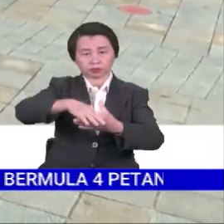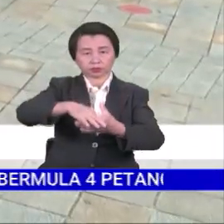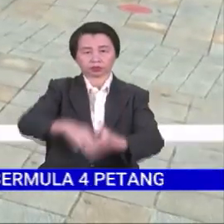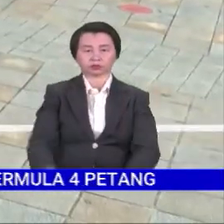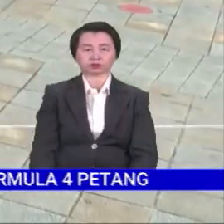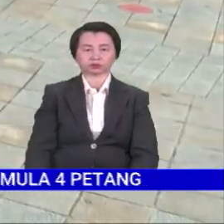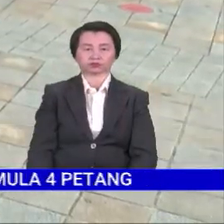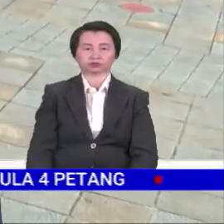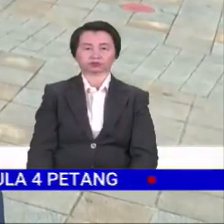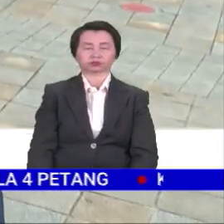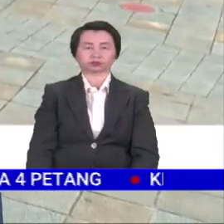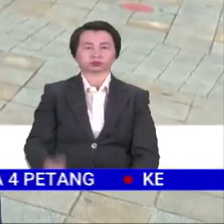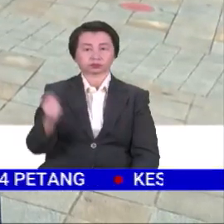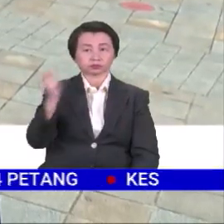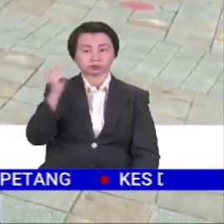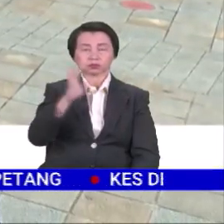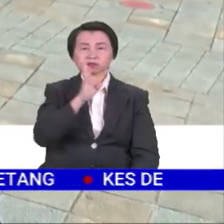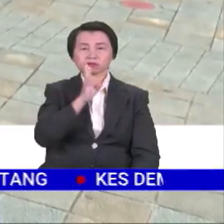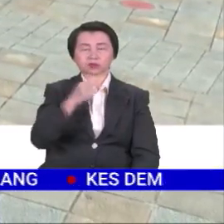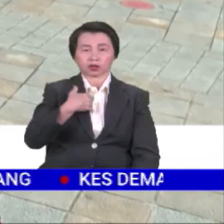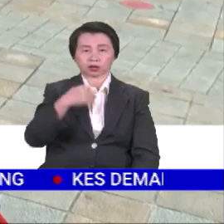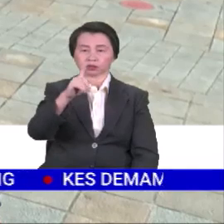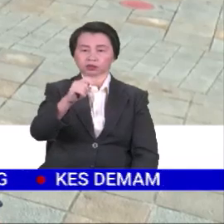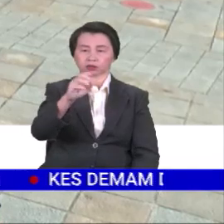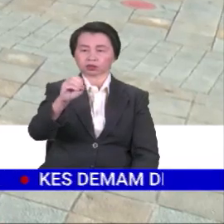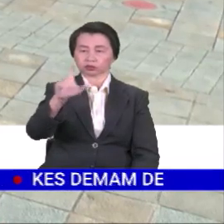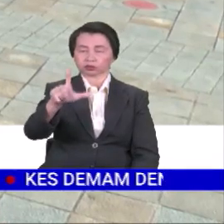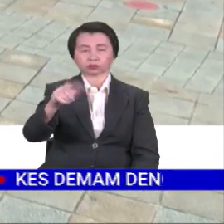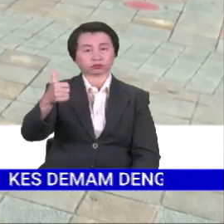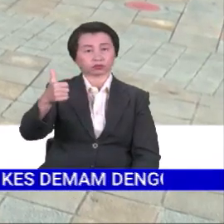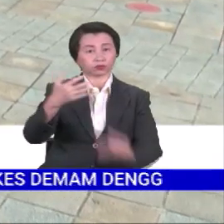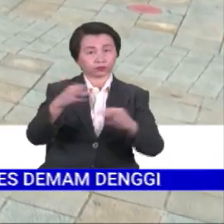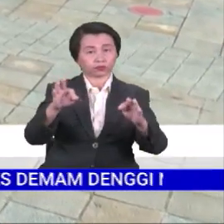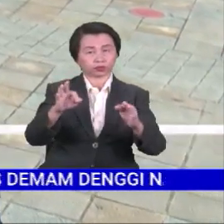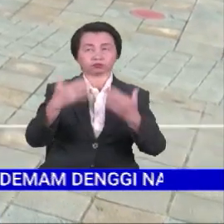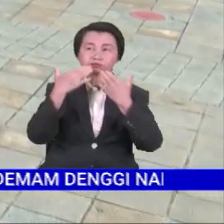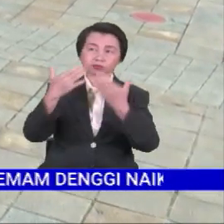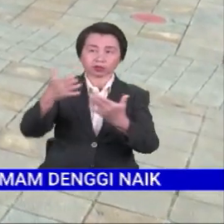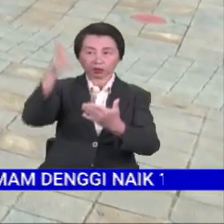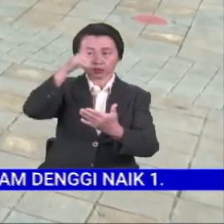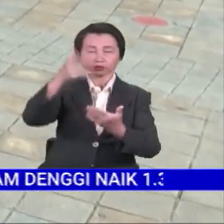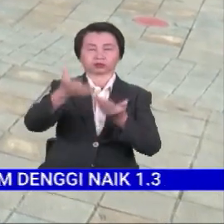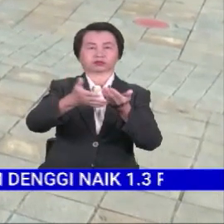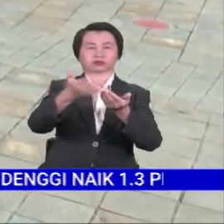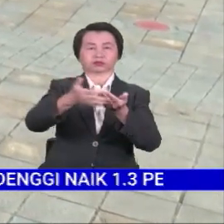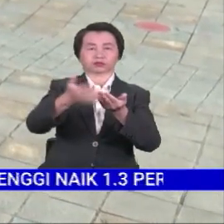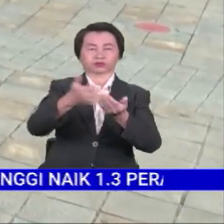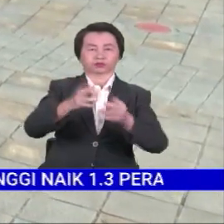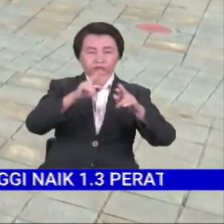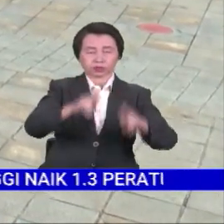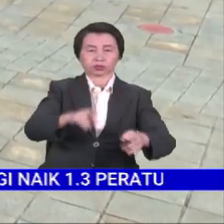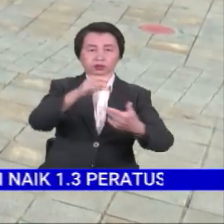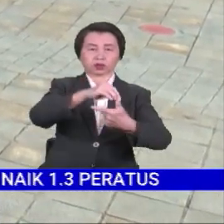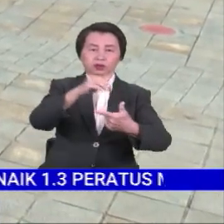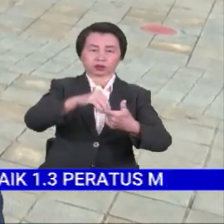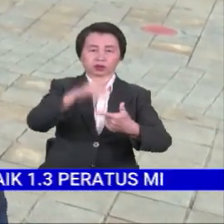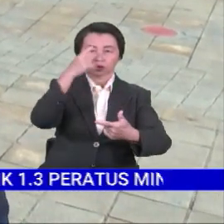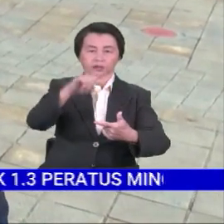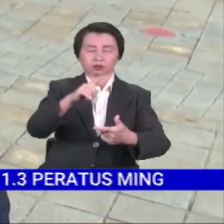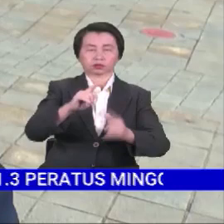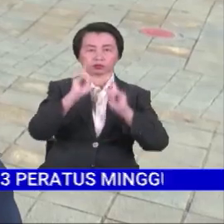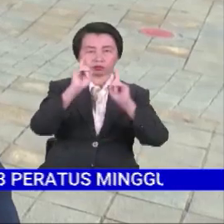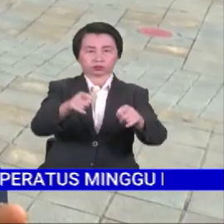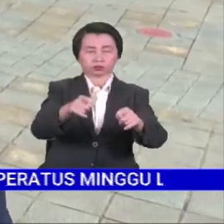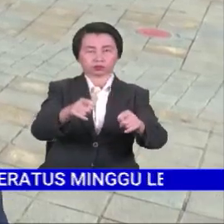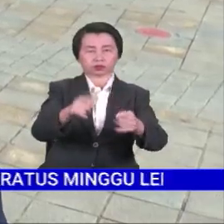Jadi yang tadi disarankan kata ada toll free itu, bagus juga, terima kasih kerajaan, memudahkan lagi rakyat ataupun orang kita untuk datang